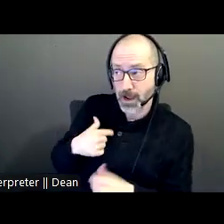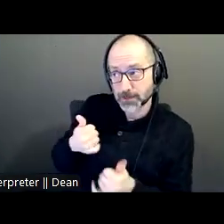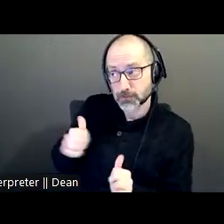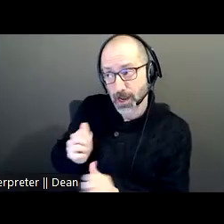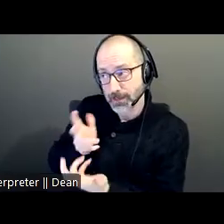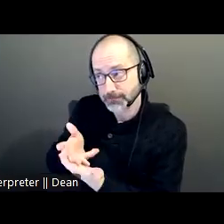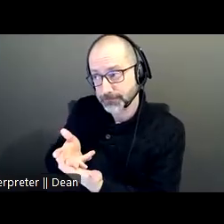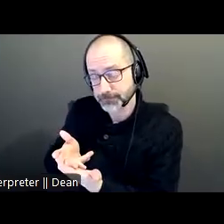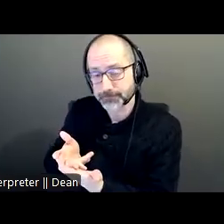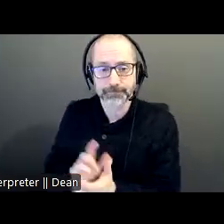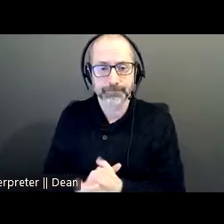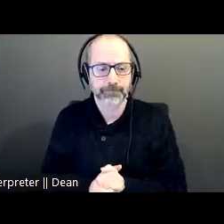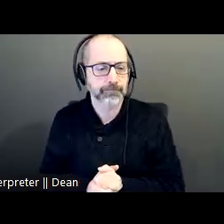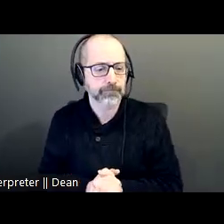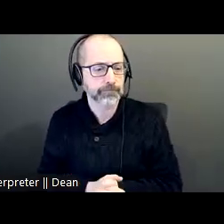sais.